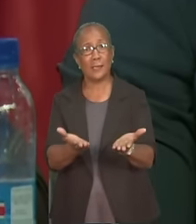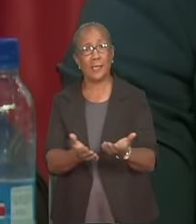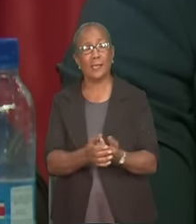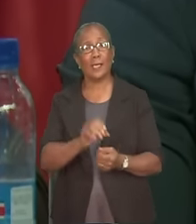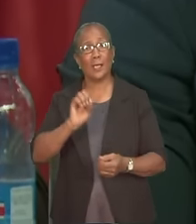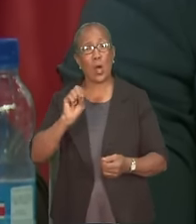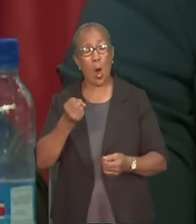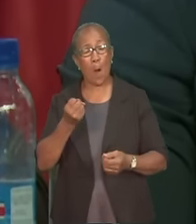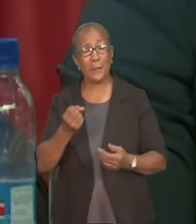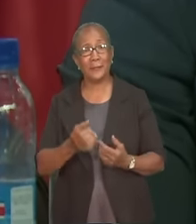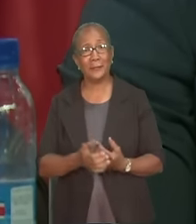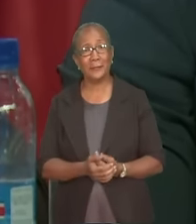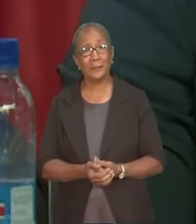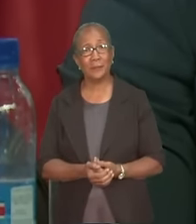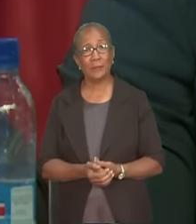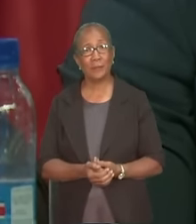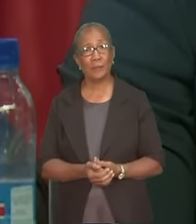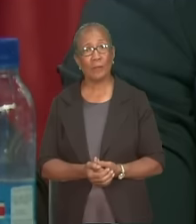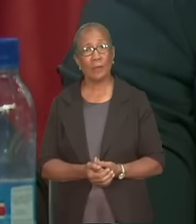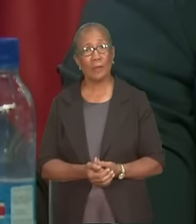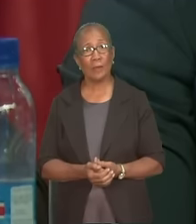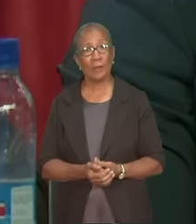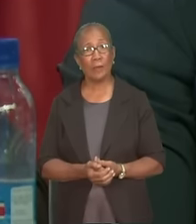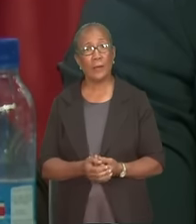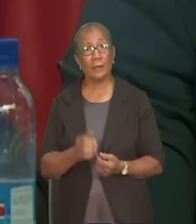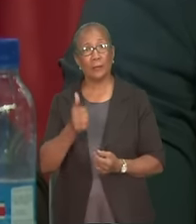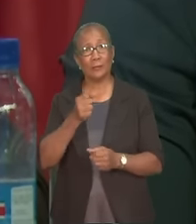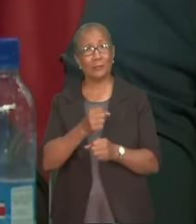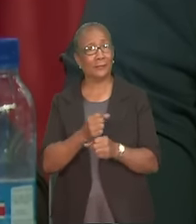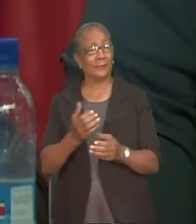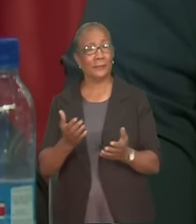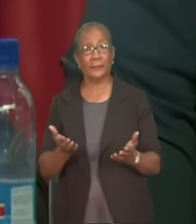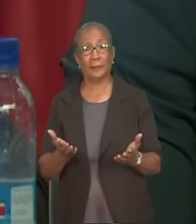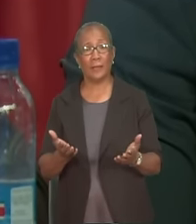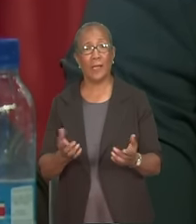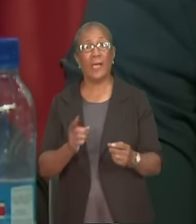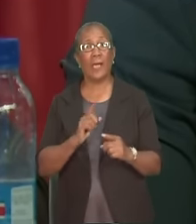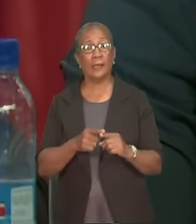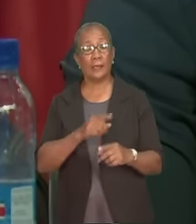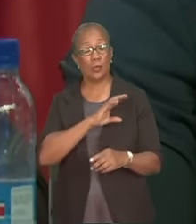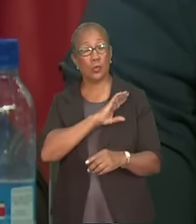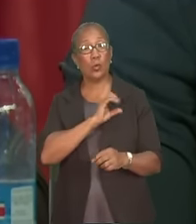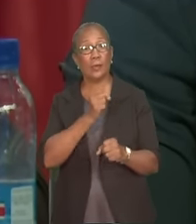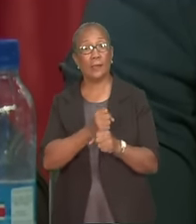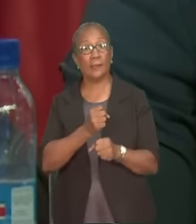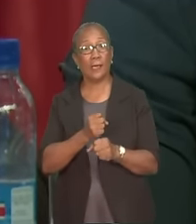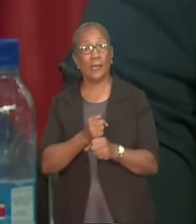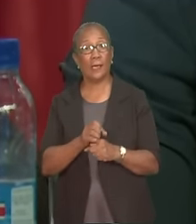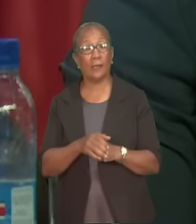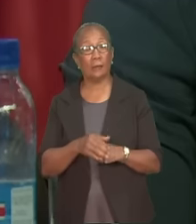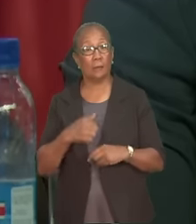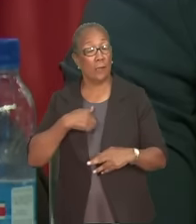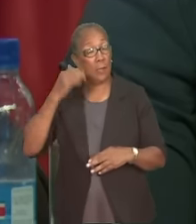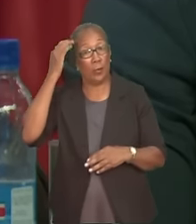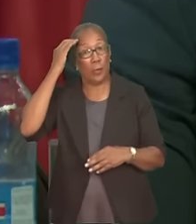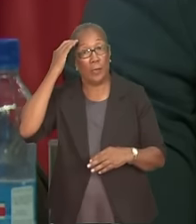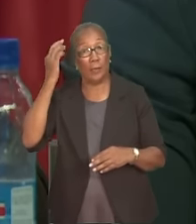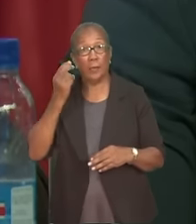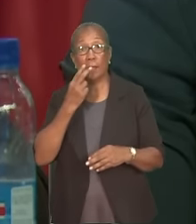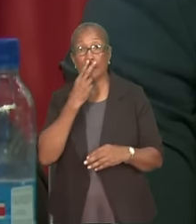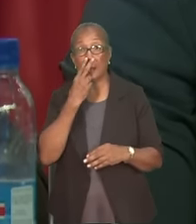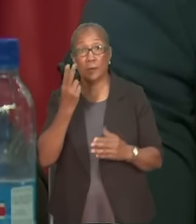om dat te formaliseren. En dat is ook gedaan. Ik weet niet als u